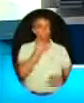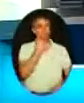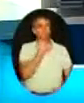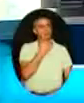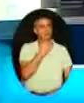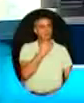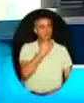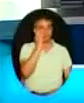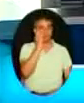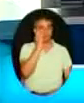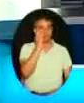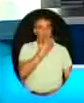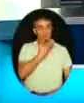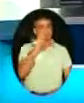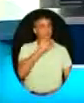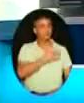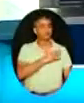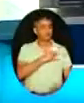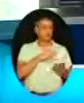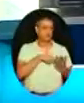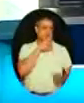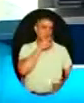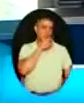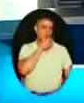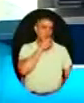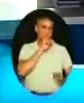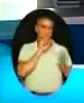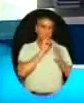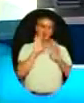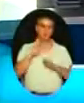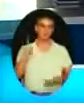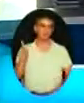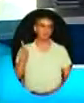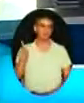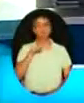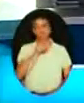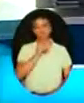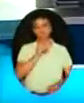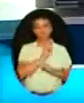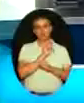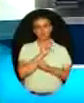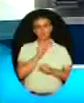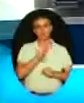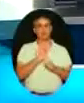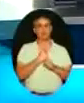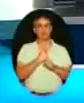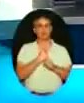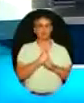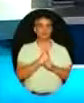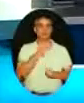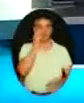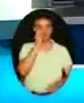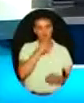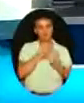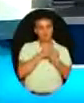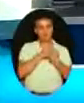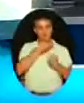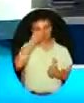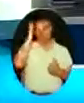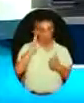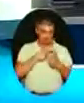אחד. ברק מקבל תשומת לב כי הוא מדבר מול נתניהו, וזה מה שהאופוזיציה צריכה לעשות, וברק מאתגר את